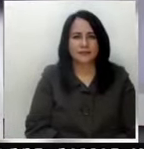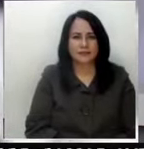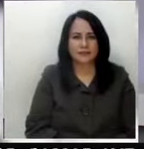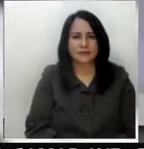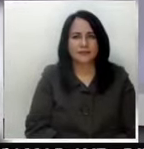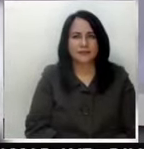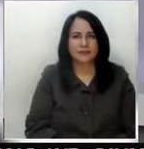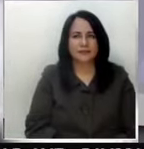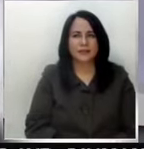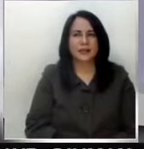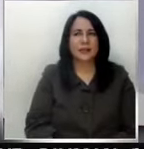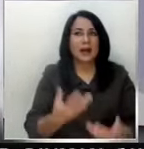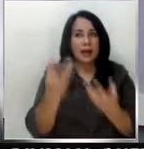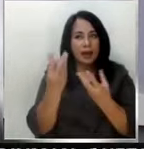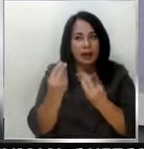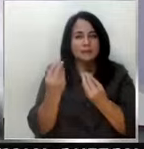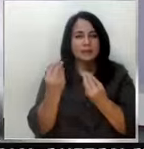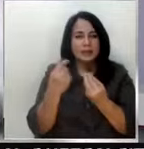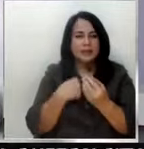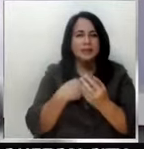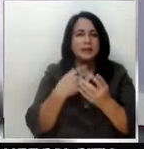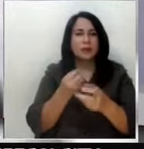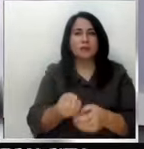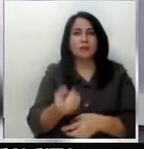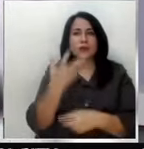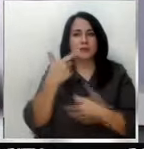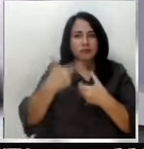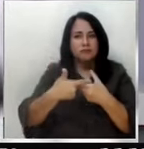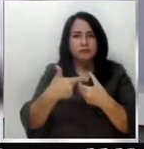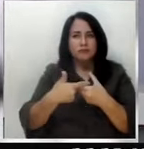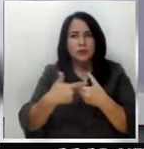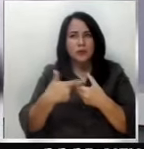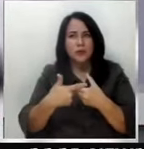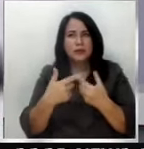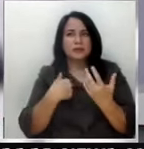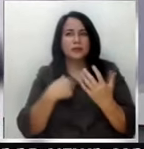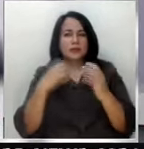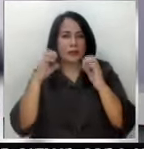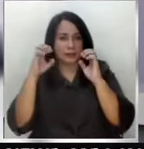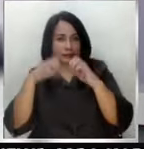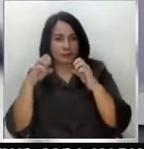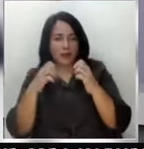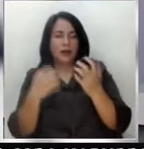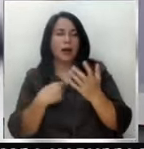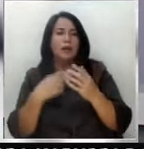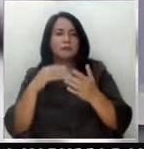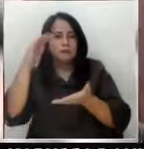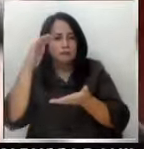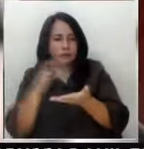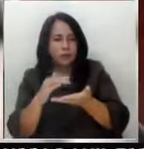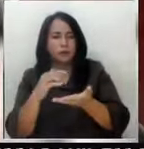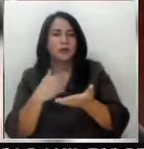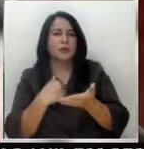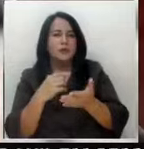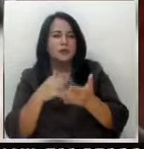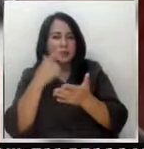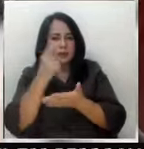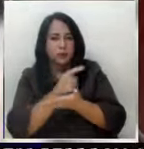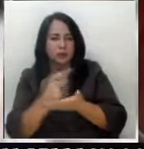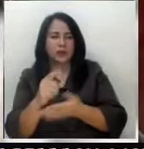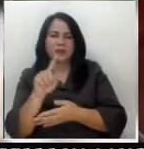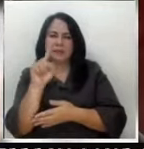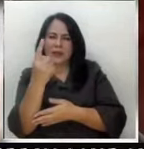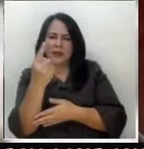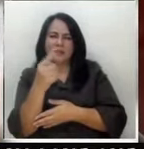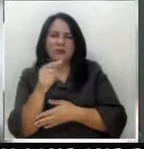Narito ang update sa presyo ng mga produktong petrolyo, may inaasahang rollback sa susunod na linggo. Mahigit piso at 50 sentimo